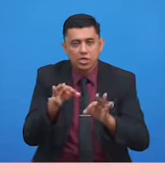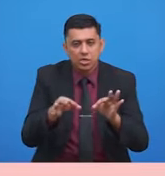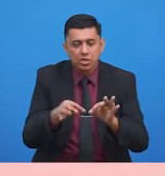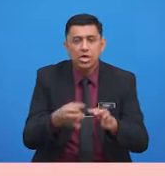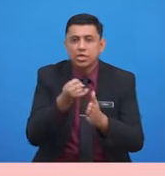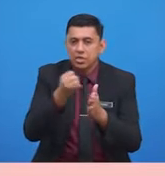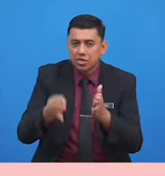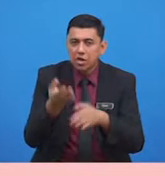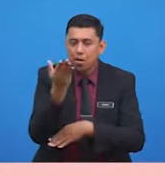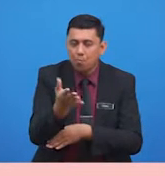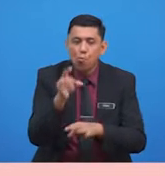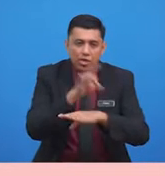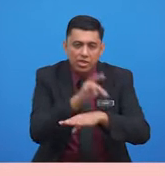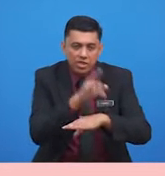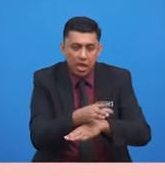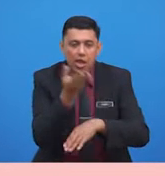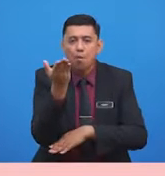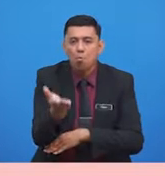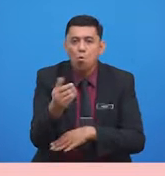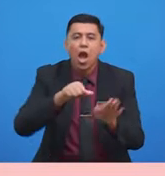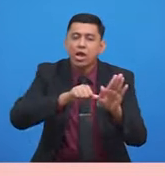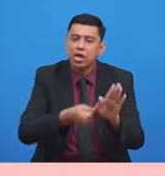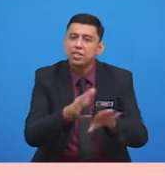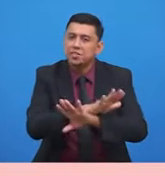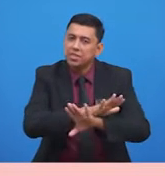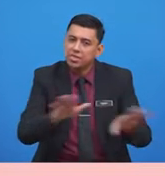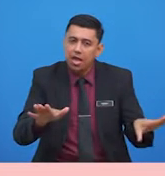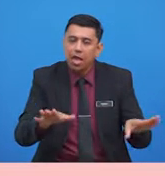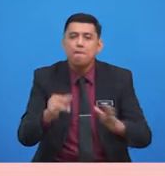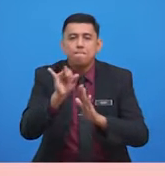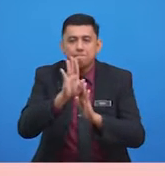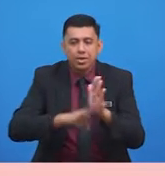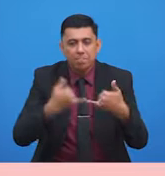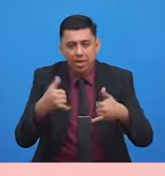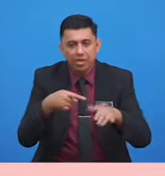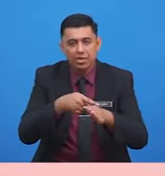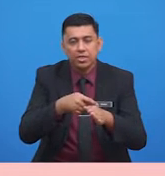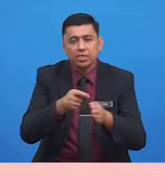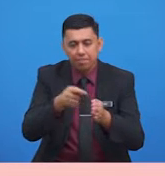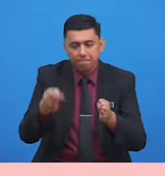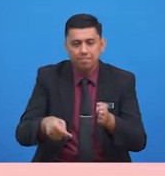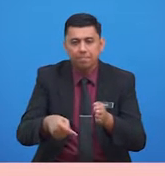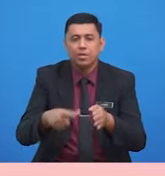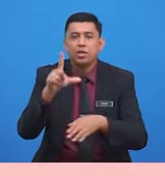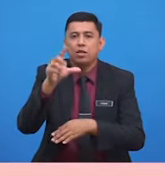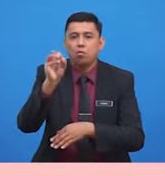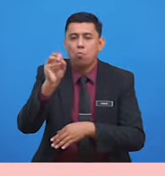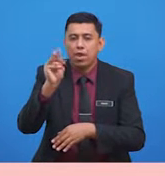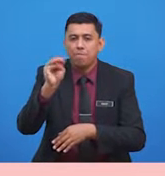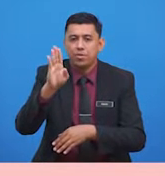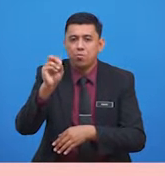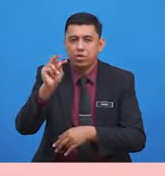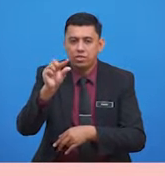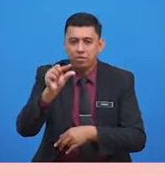jika jiran menasihati kamu agar tidak bermain di tepi lombong?